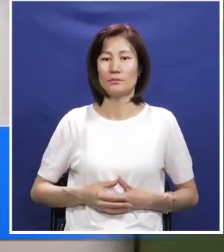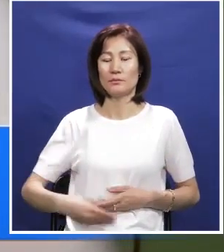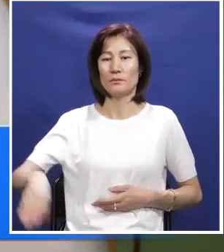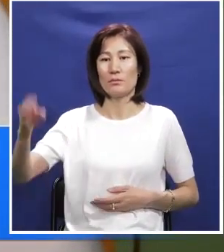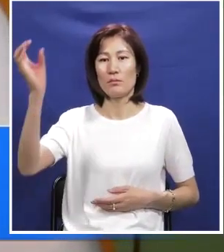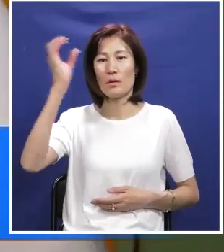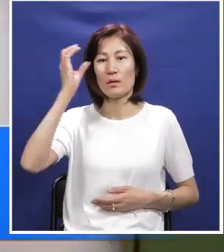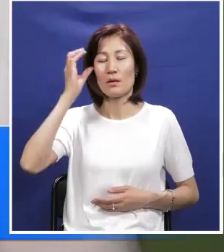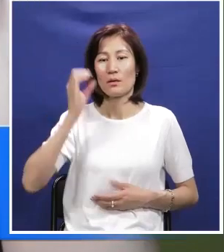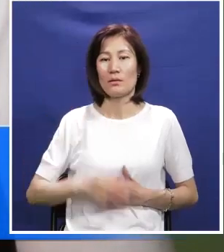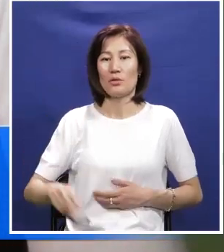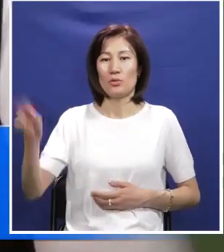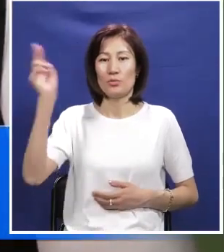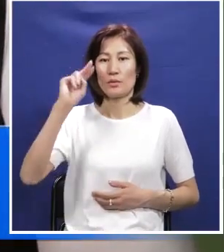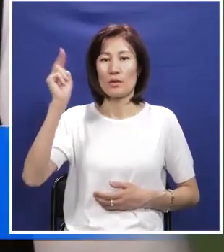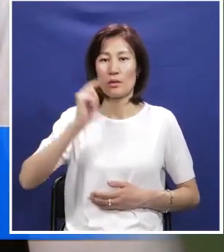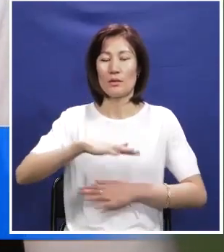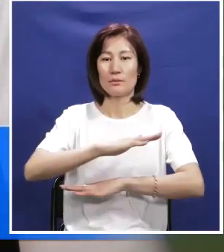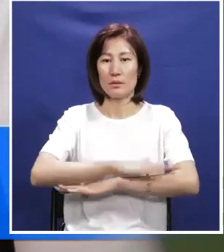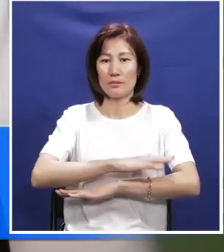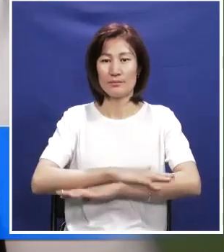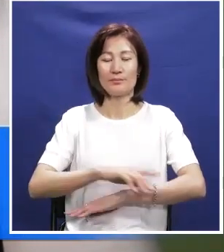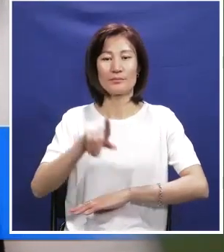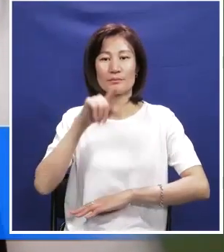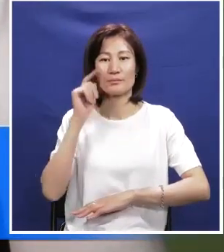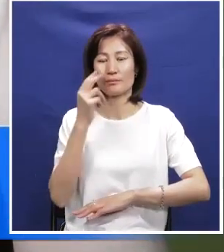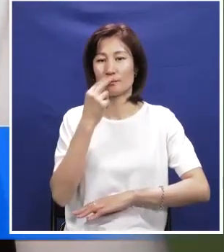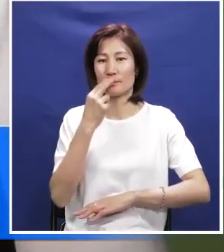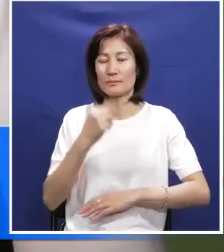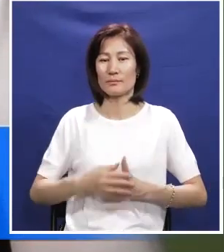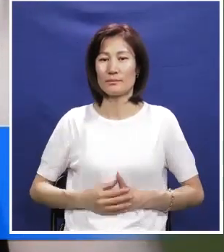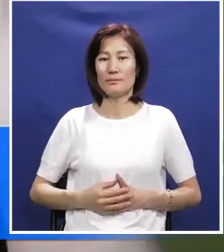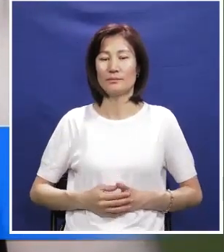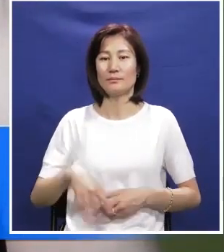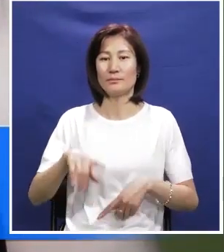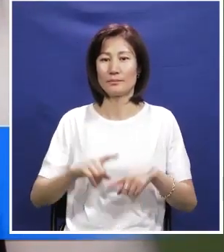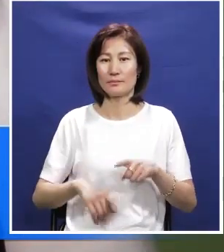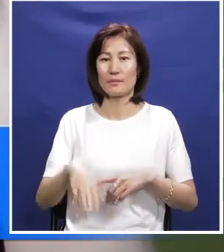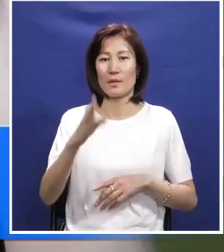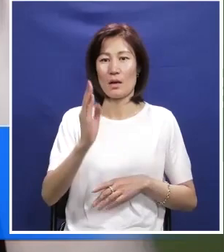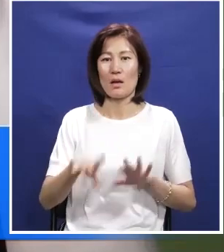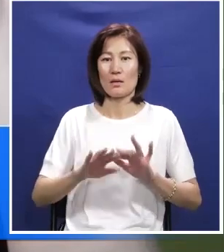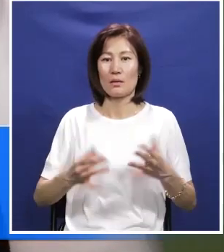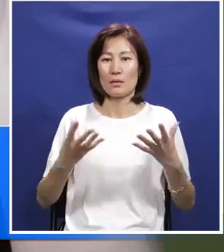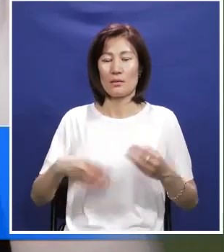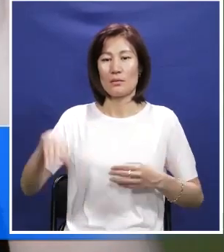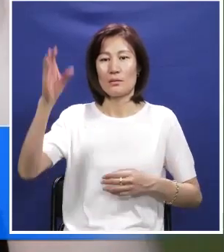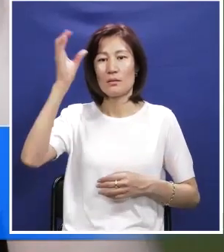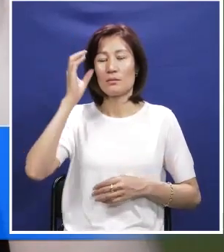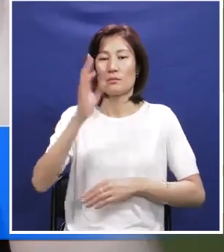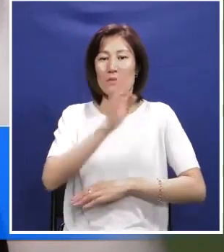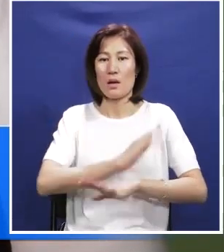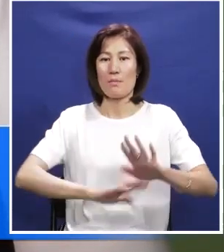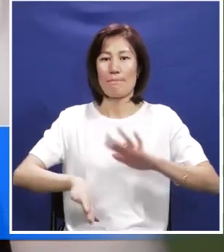білімге, білім беруге, тәрбие беруге жастарға, еліміздің болашағы жас ұрпақтарға білім тәрбие